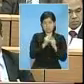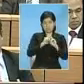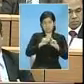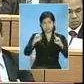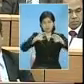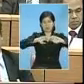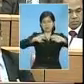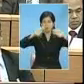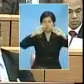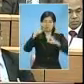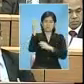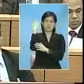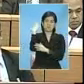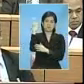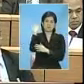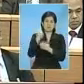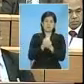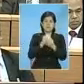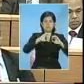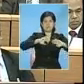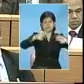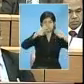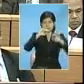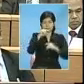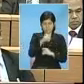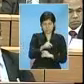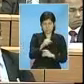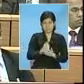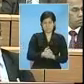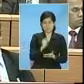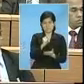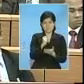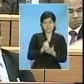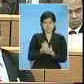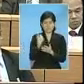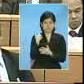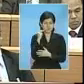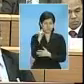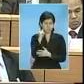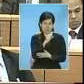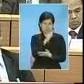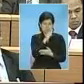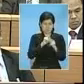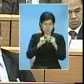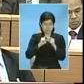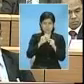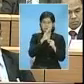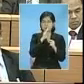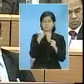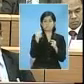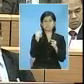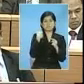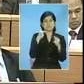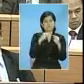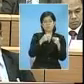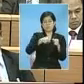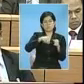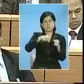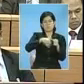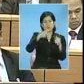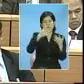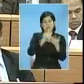นี้รบาลชุดนี้ไม่มีเส้นครับถ้ามีข่าวธุรกิตคอร์รัปชันเพียงเล็กน้อยท่านก็จะอยู่ไม่ได้